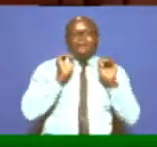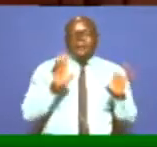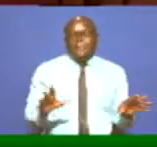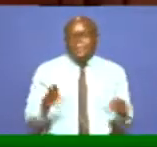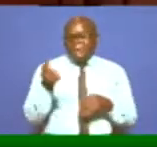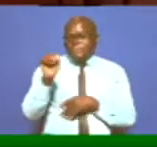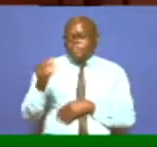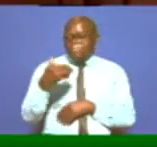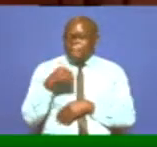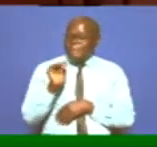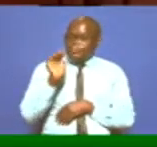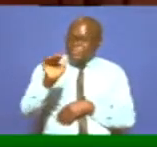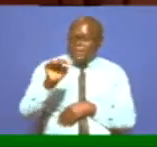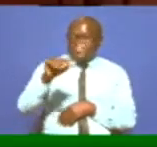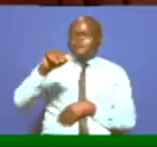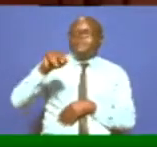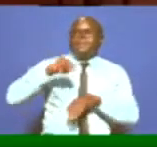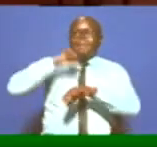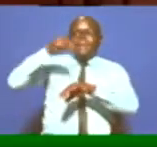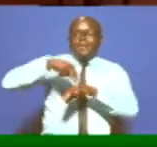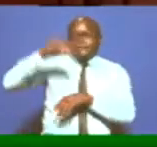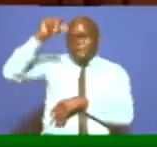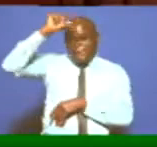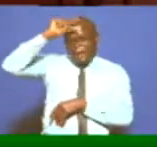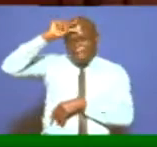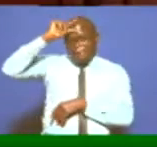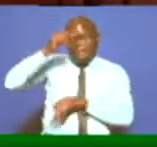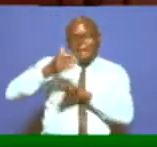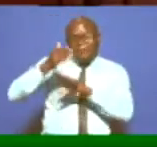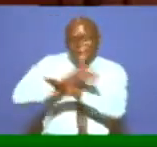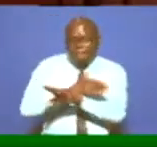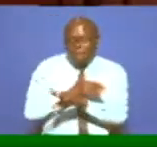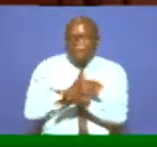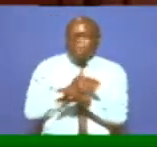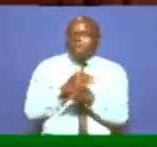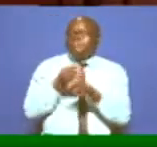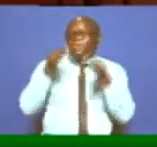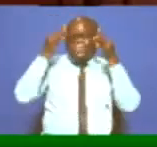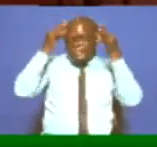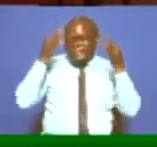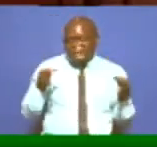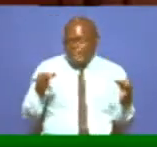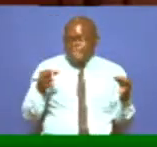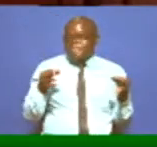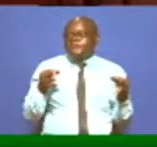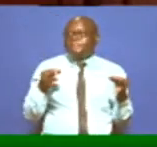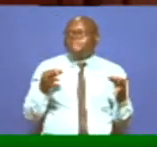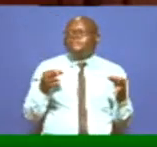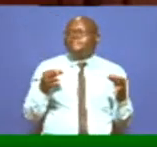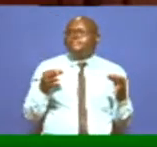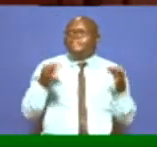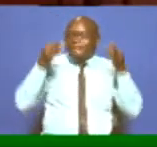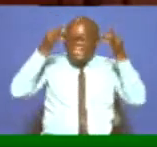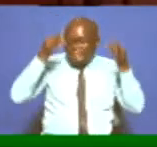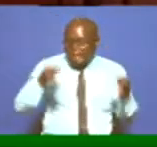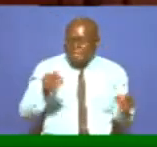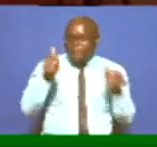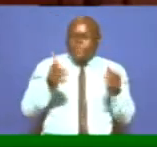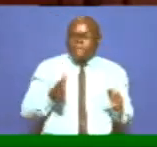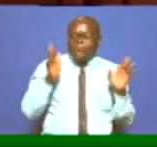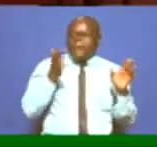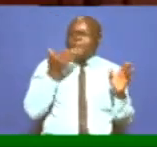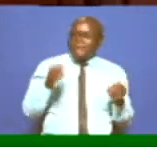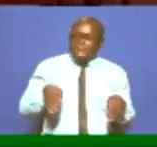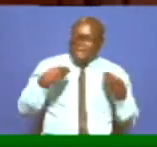mimi ninataka kuomba serikali kuu, kabla hatujakata kauli ya kutoa msimamo wetu, waweze kutoa